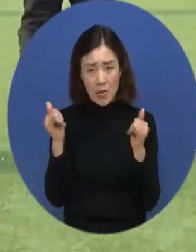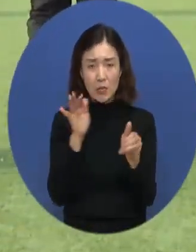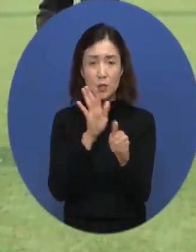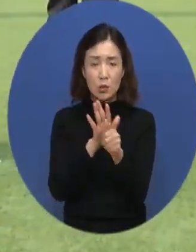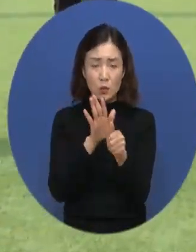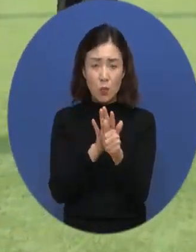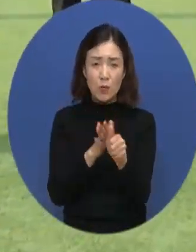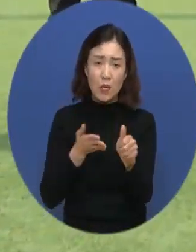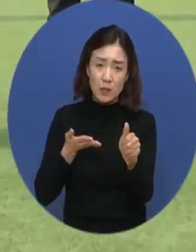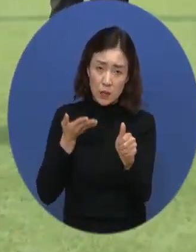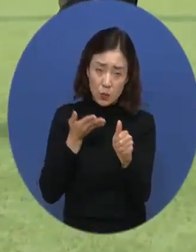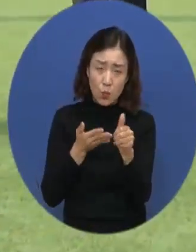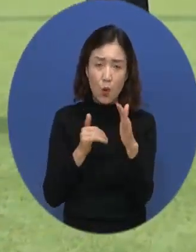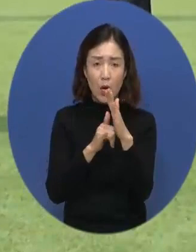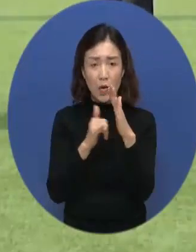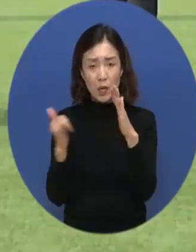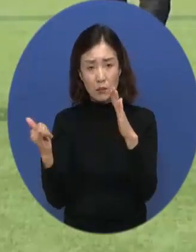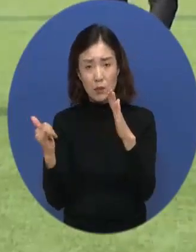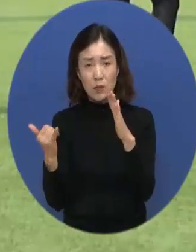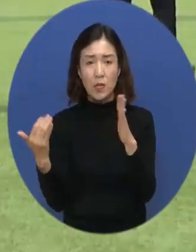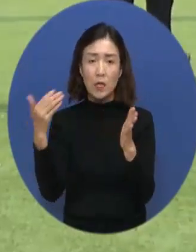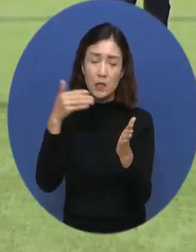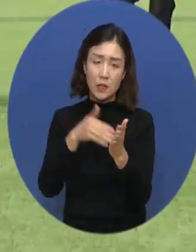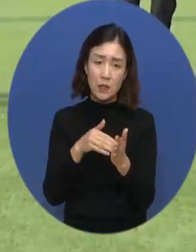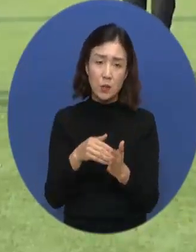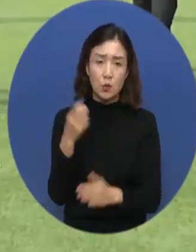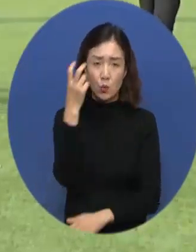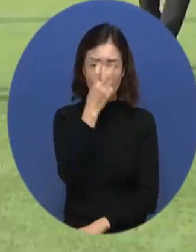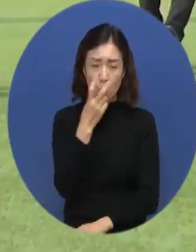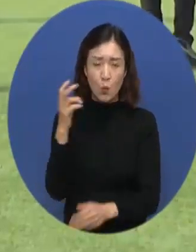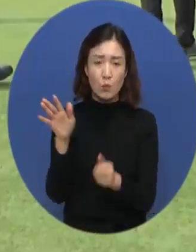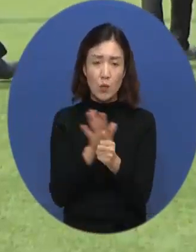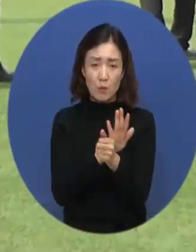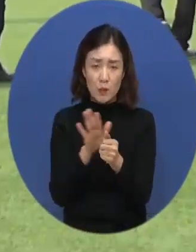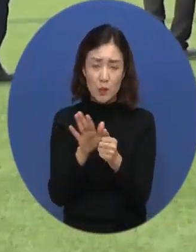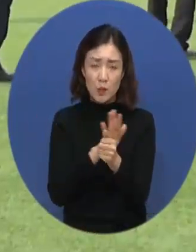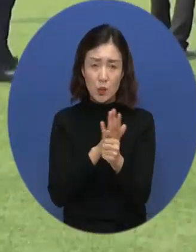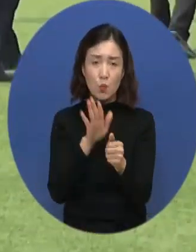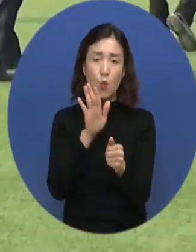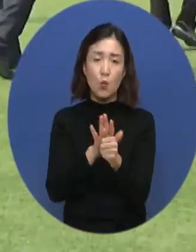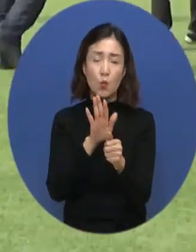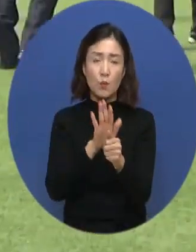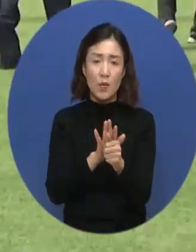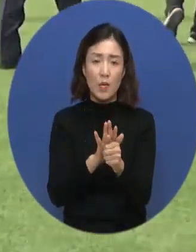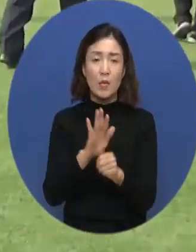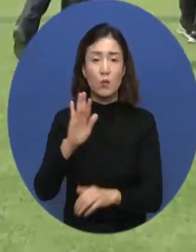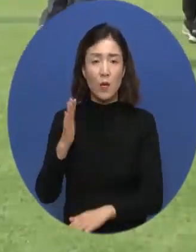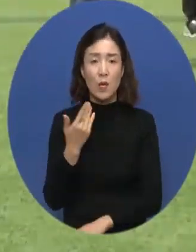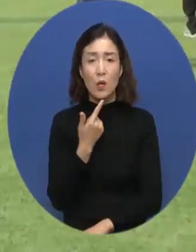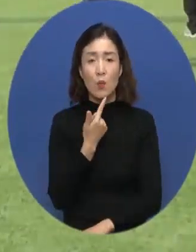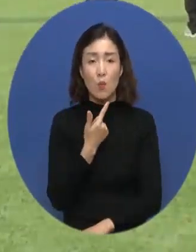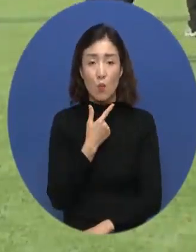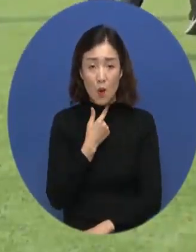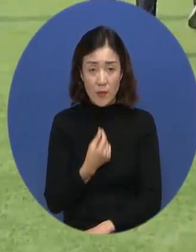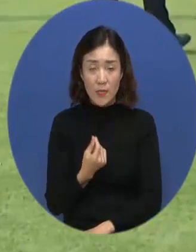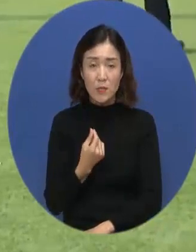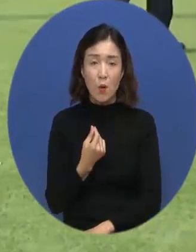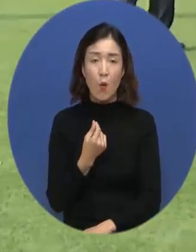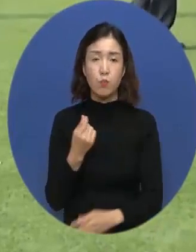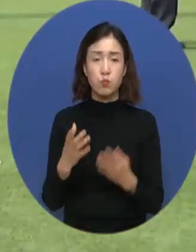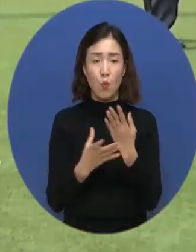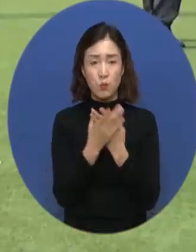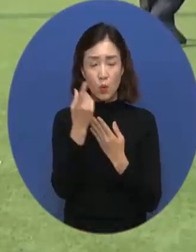해드리고 가족분들까지 네, 그 돌봄 서비스에 도움이 되고자 통합적으로 관리하는